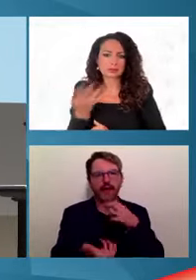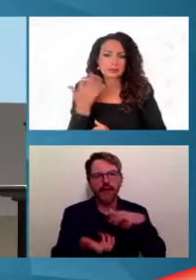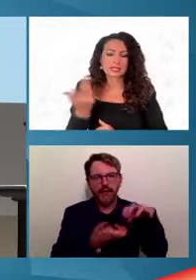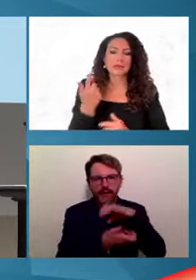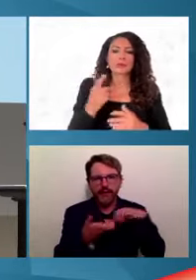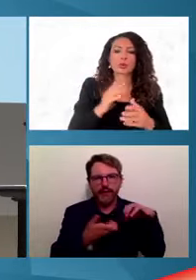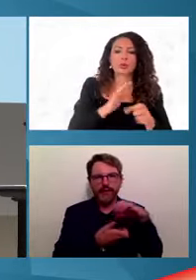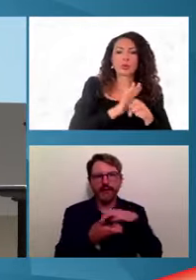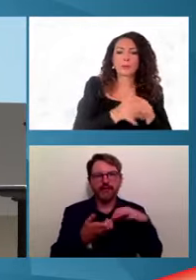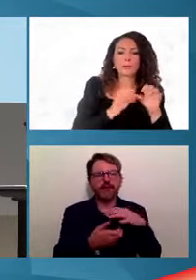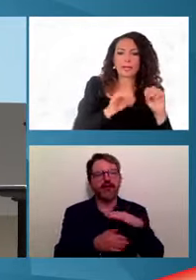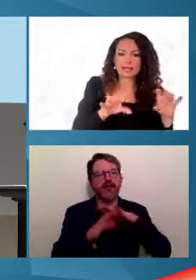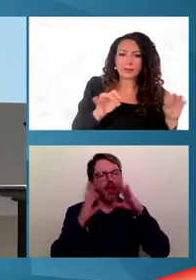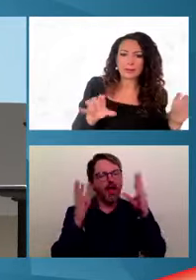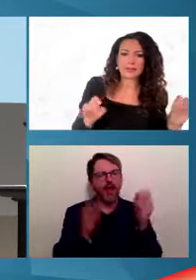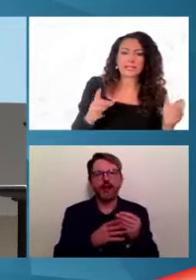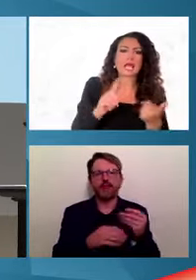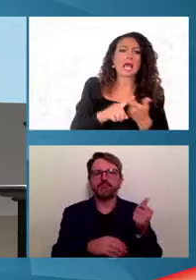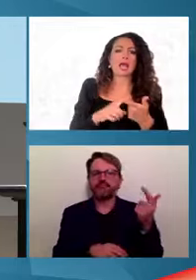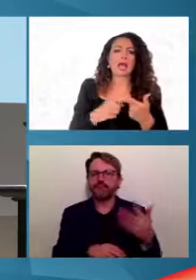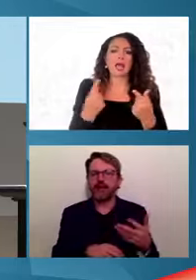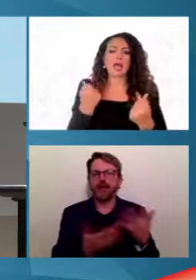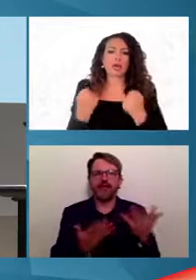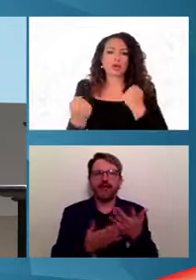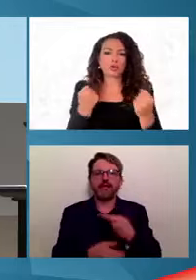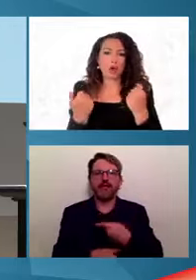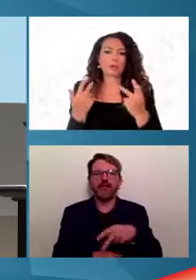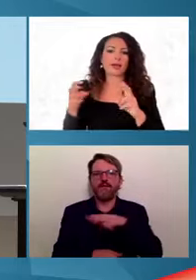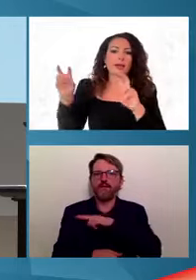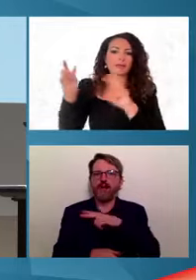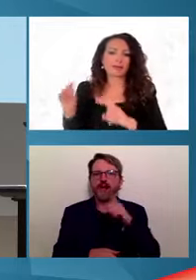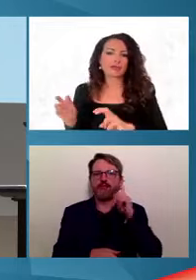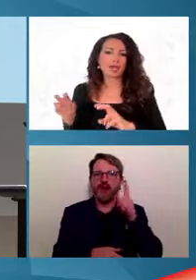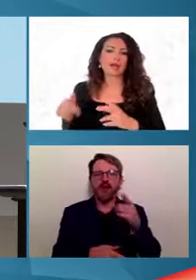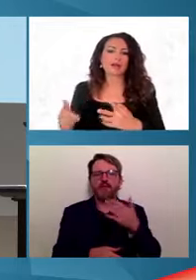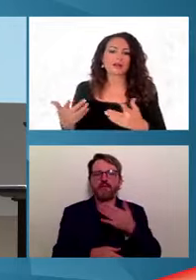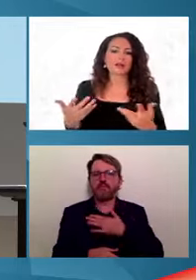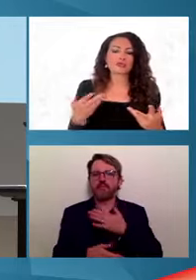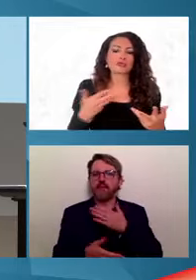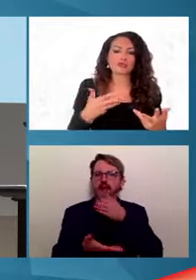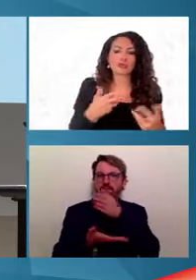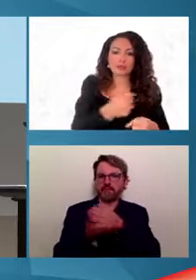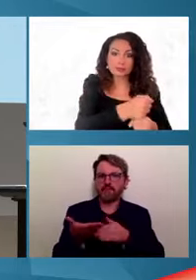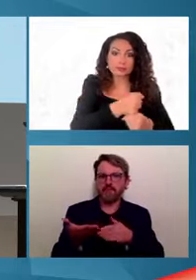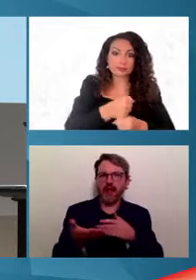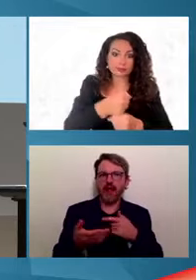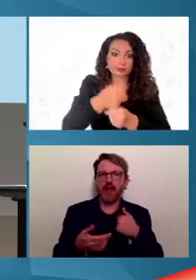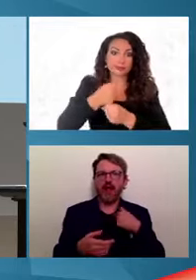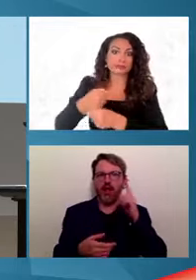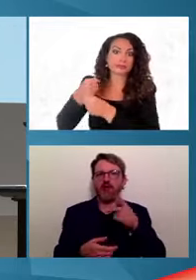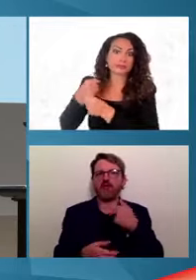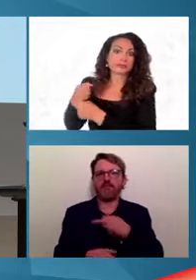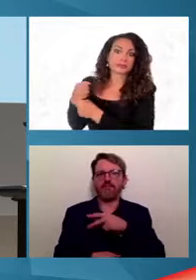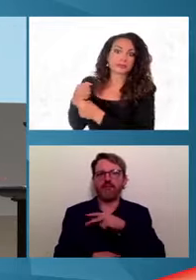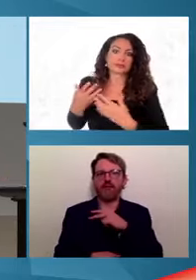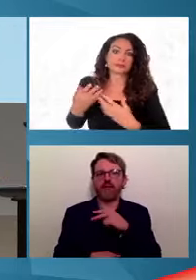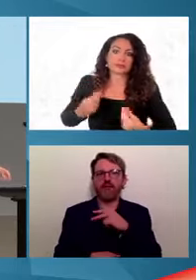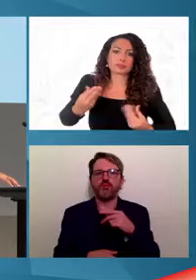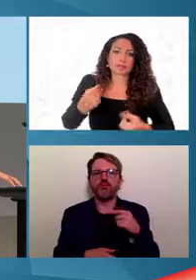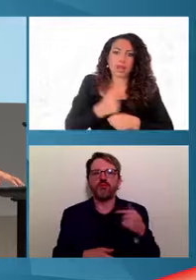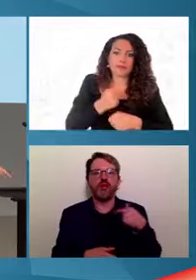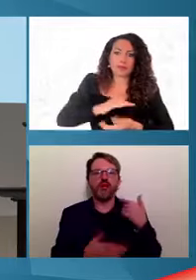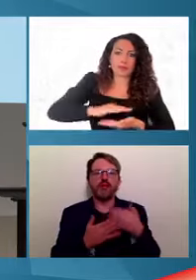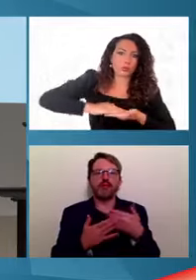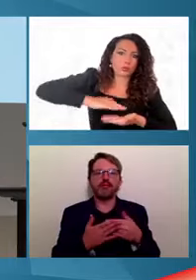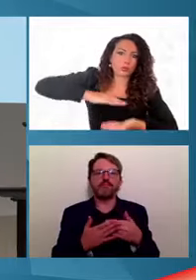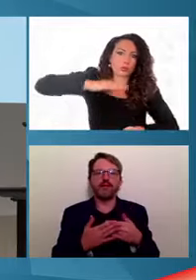colpito pesantemente, mi sono dovuto spendere, erano deleghe fulcro e principali, delle deleghe che oggettivamente